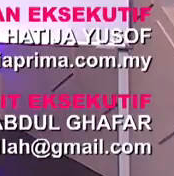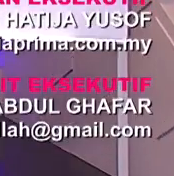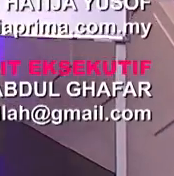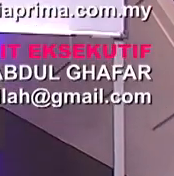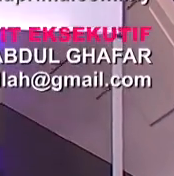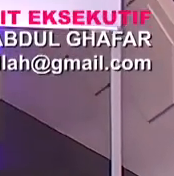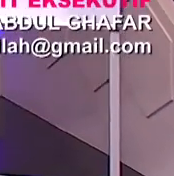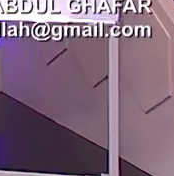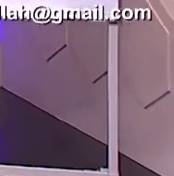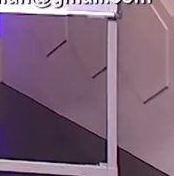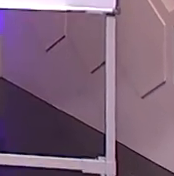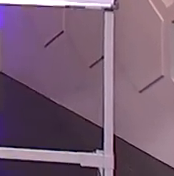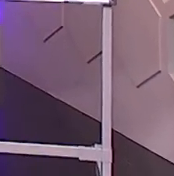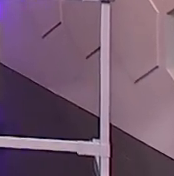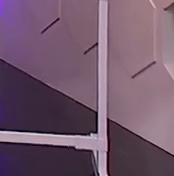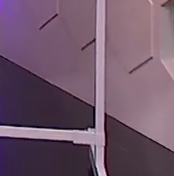ini